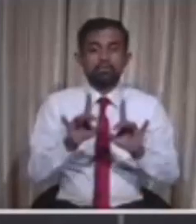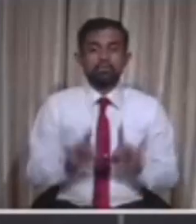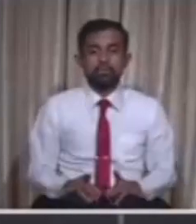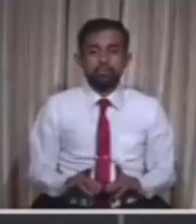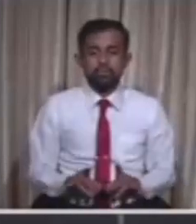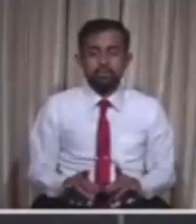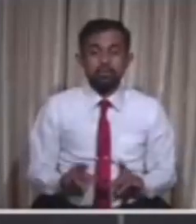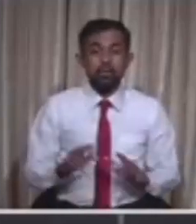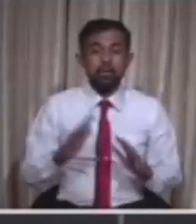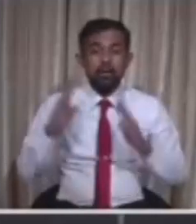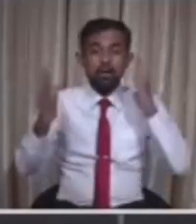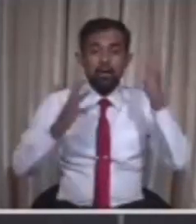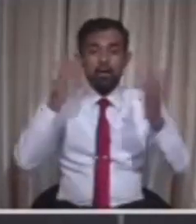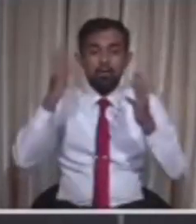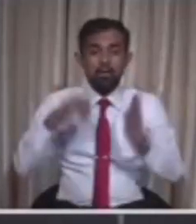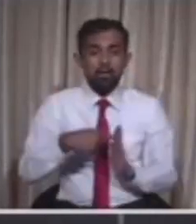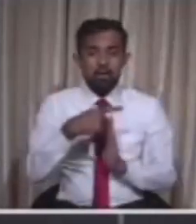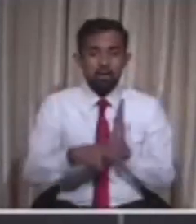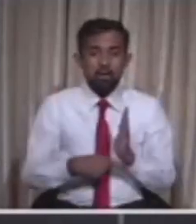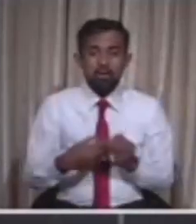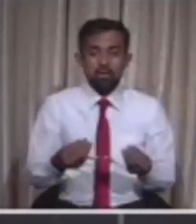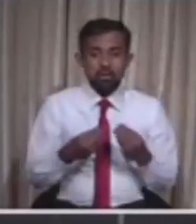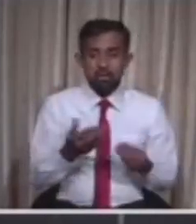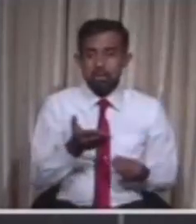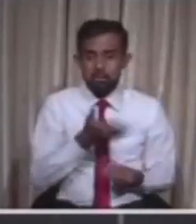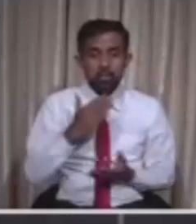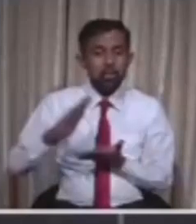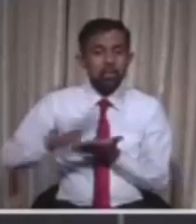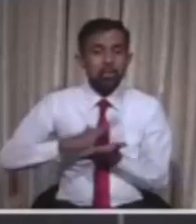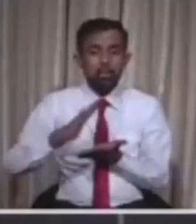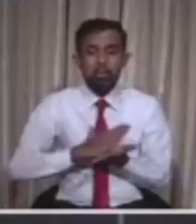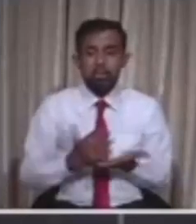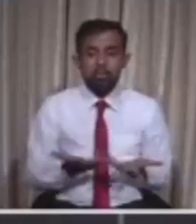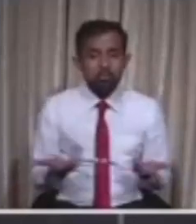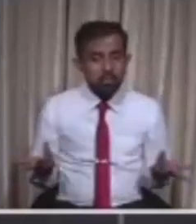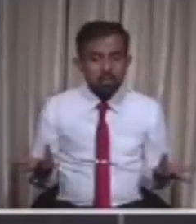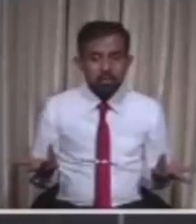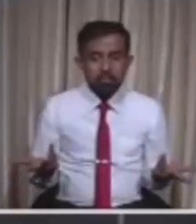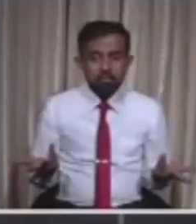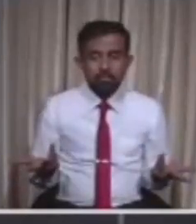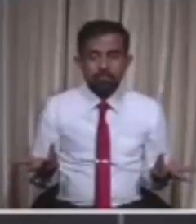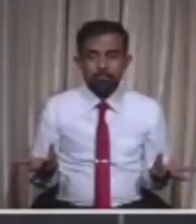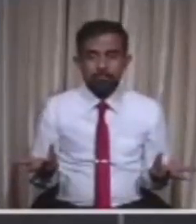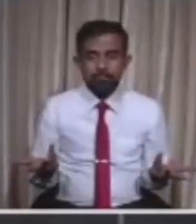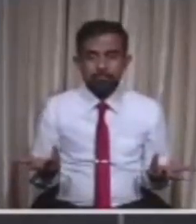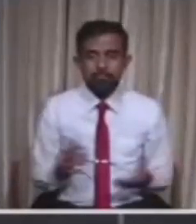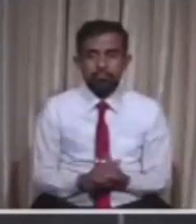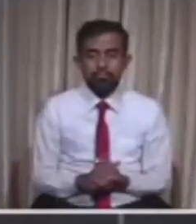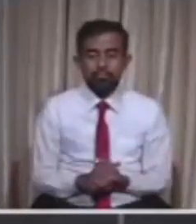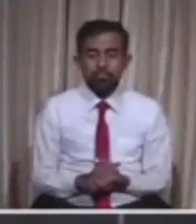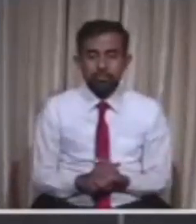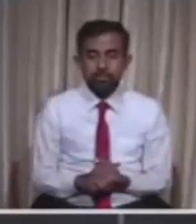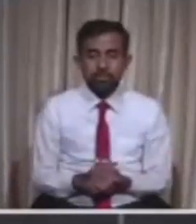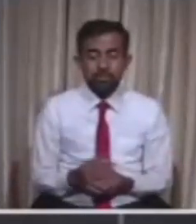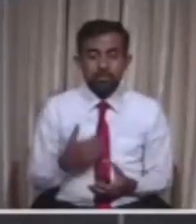අපිට ජාත්‍යන්තරයෙන් සහ දේශීයව ලබාගත හැකි සහයෝගය ලබා ගන්න බැරි වෙනවා. ඉතින් ඒ නිසා